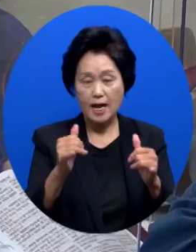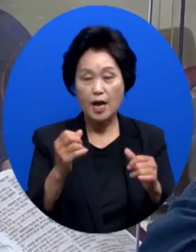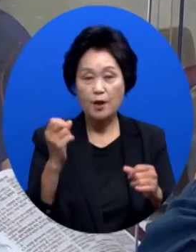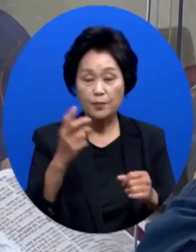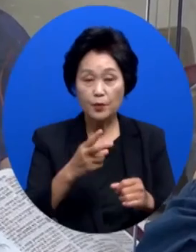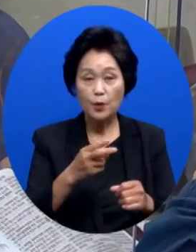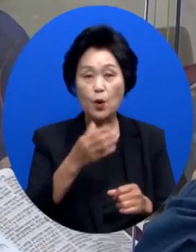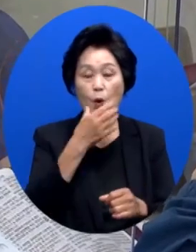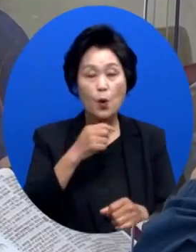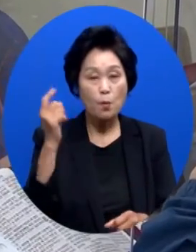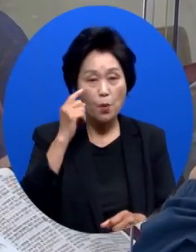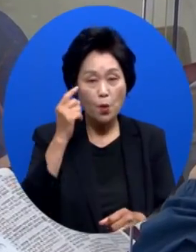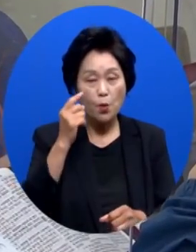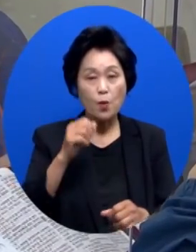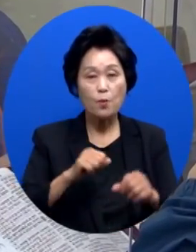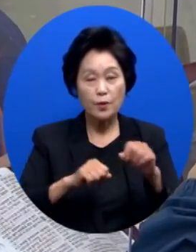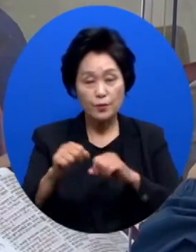활발히 전개하고 있습니다